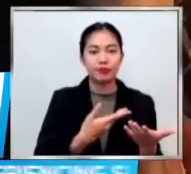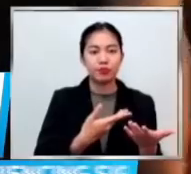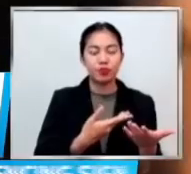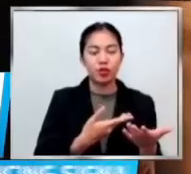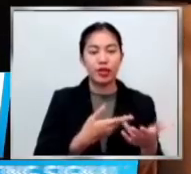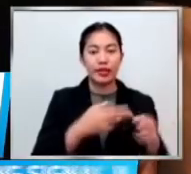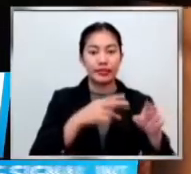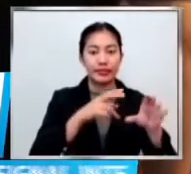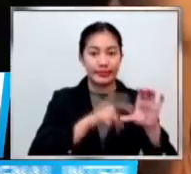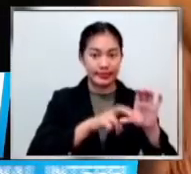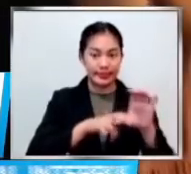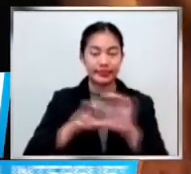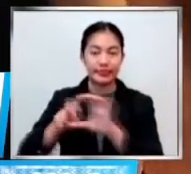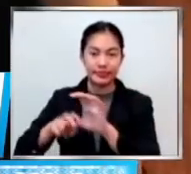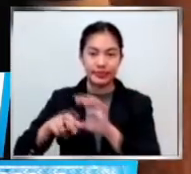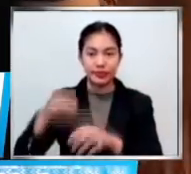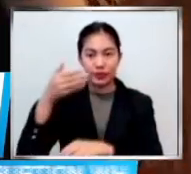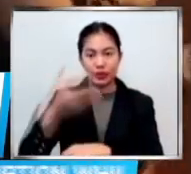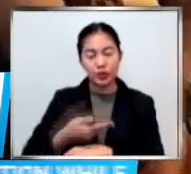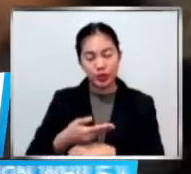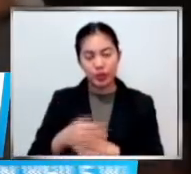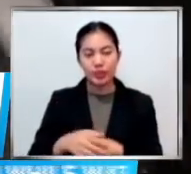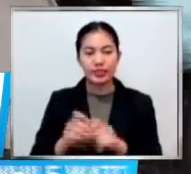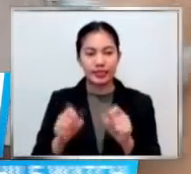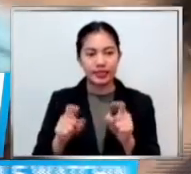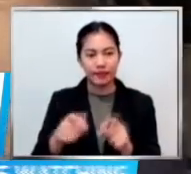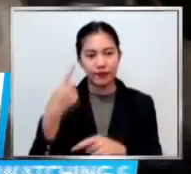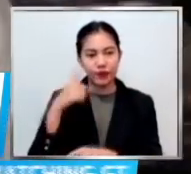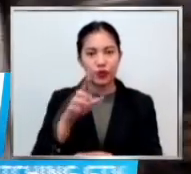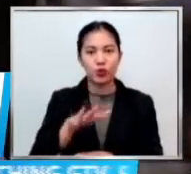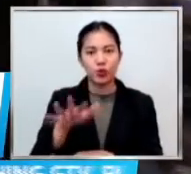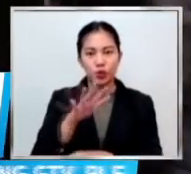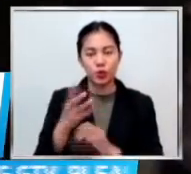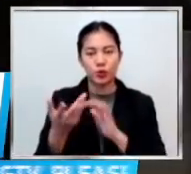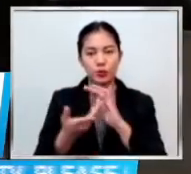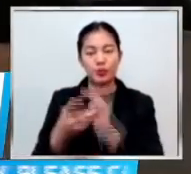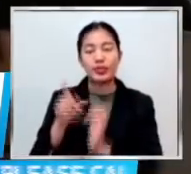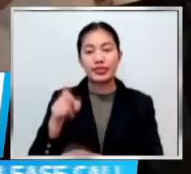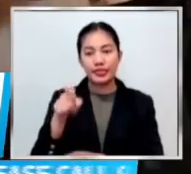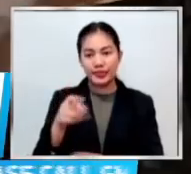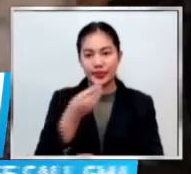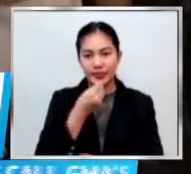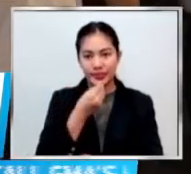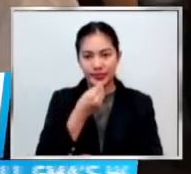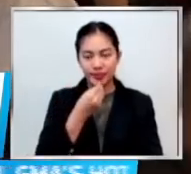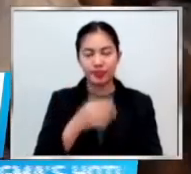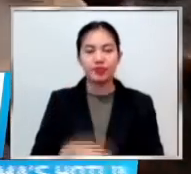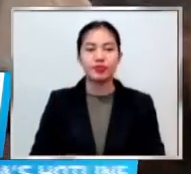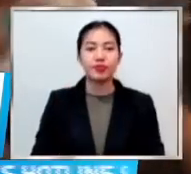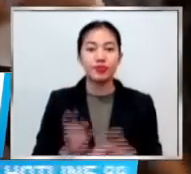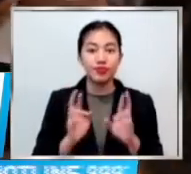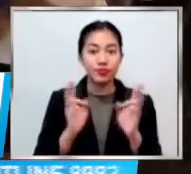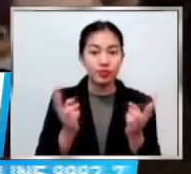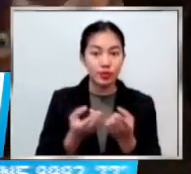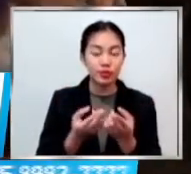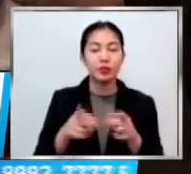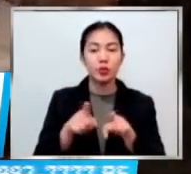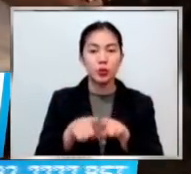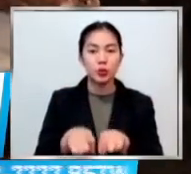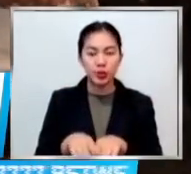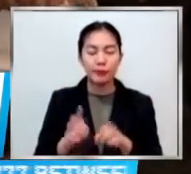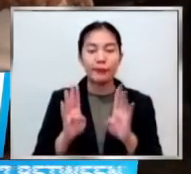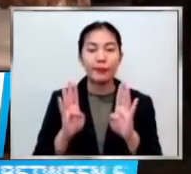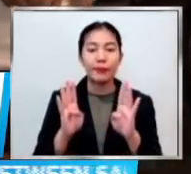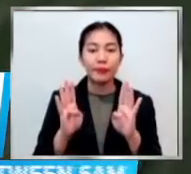tindahan para sa mga customer na nais kumain. Bukod sa magkakaanak, May magbabarkada ring dumayo at dito na